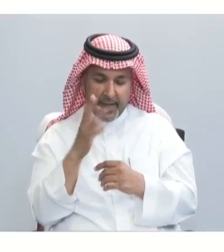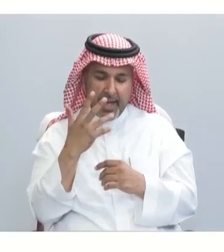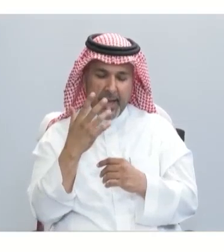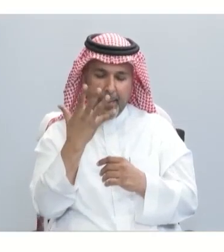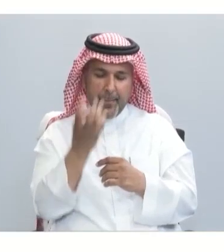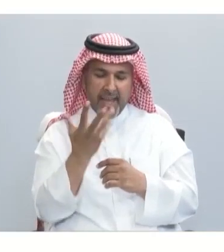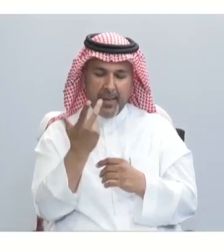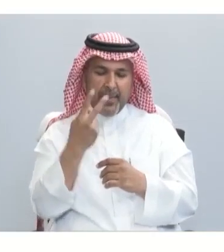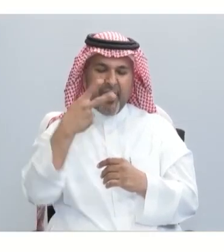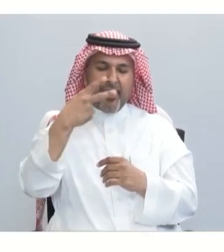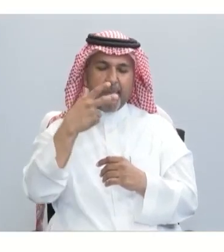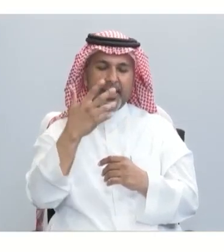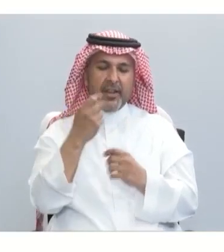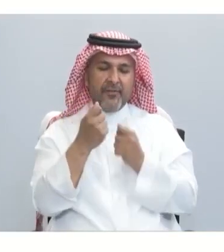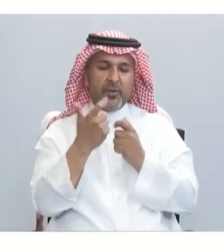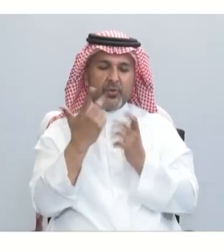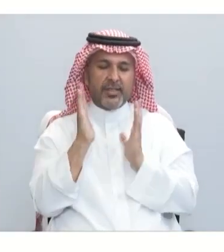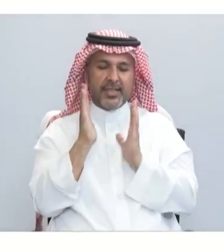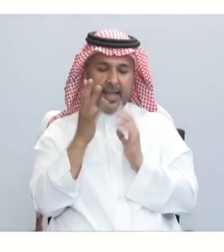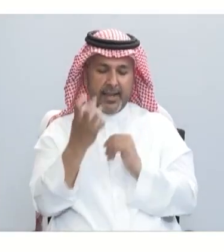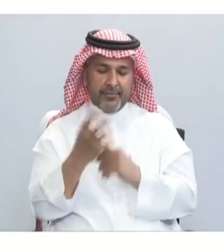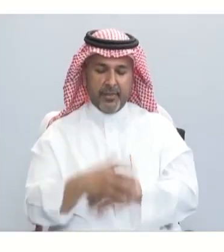بتكون تساوي دي ناقص